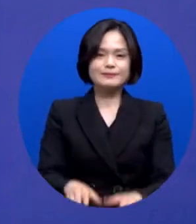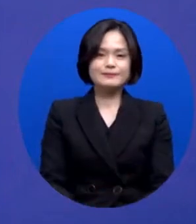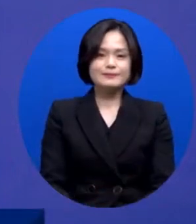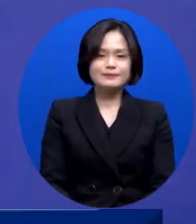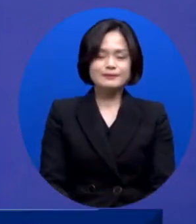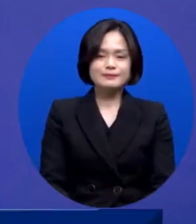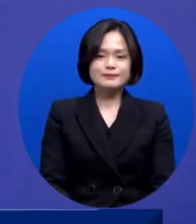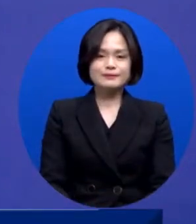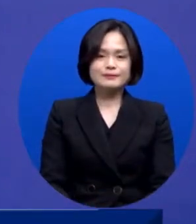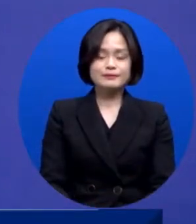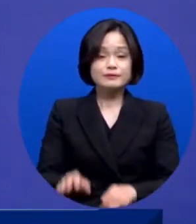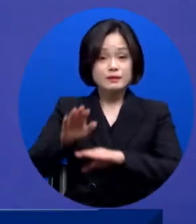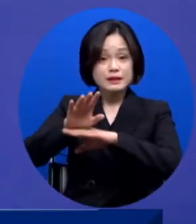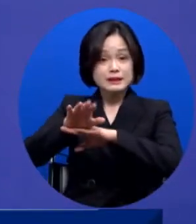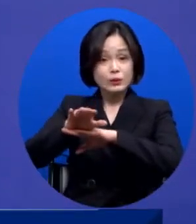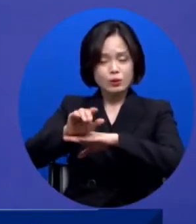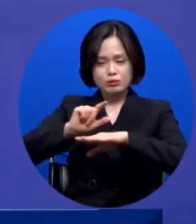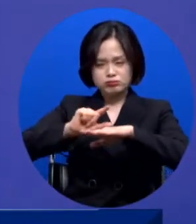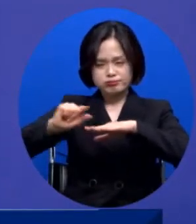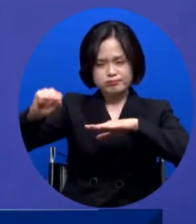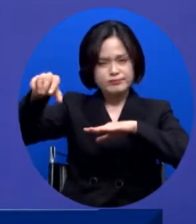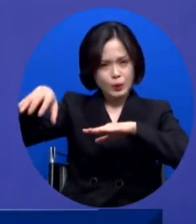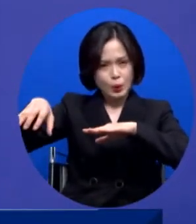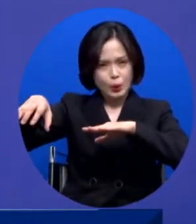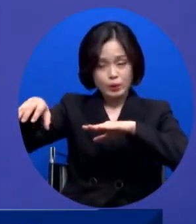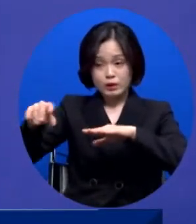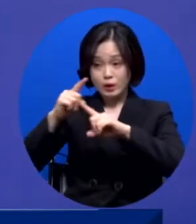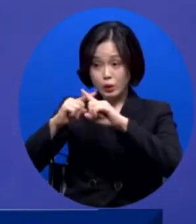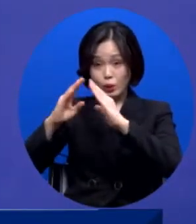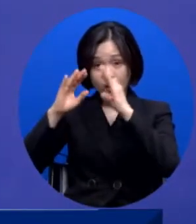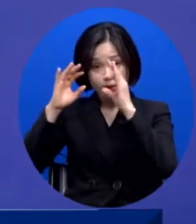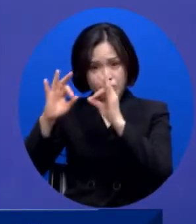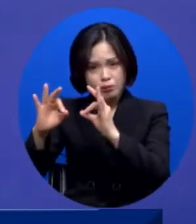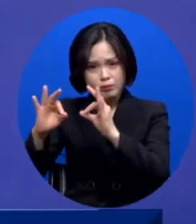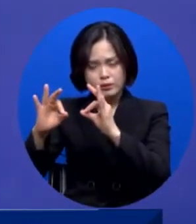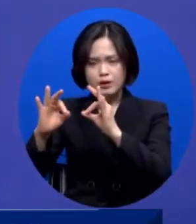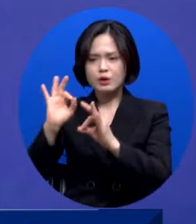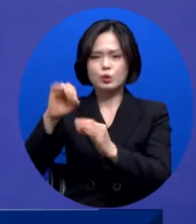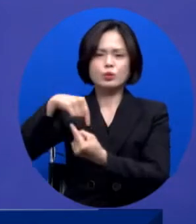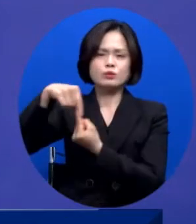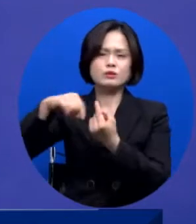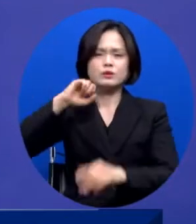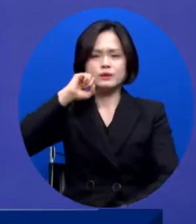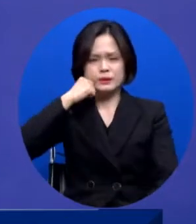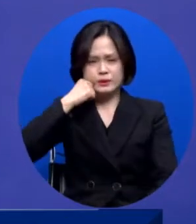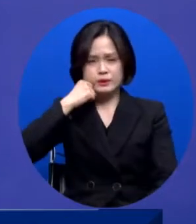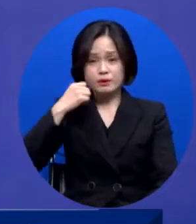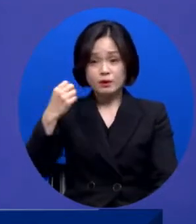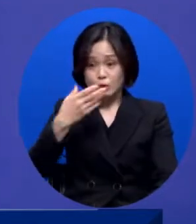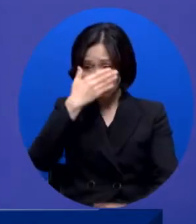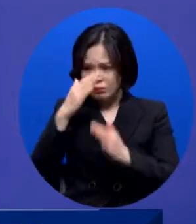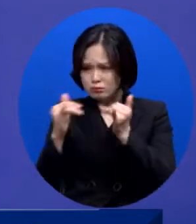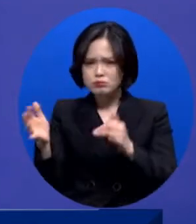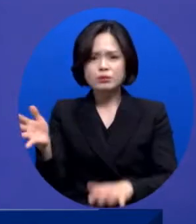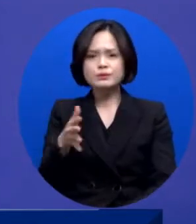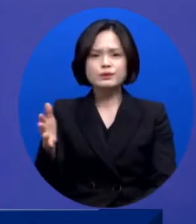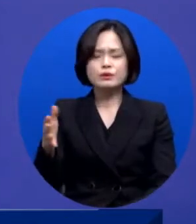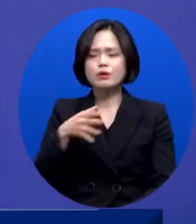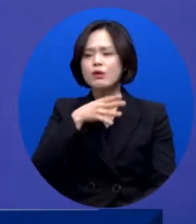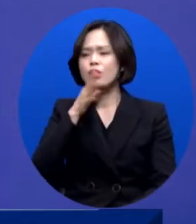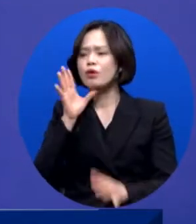현자의 농촌 지역에는 극심한 고령화와 재정적 어려움으로 환경을 개선하여 여력이 없는 교회가